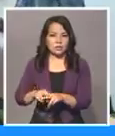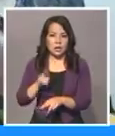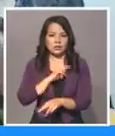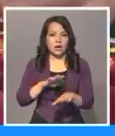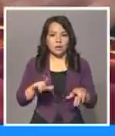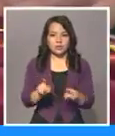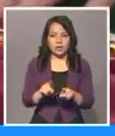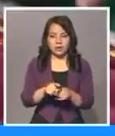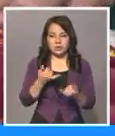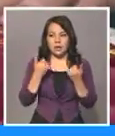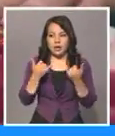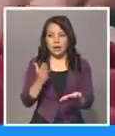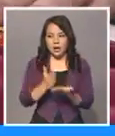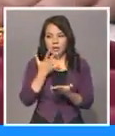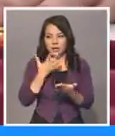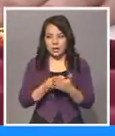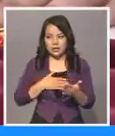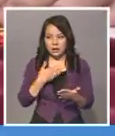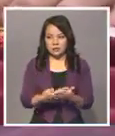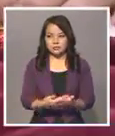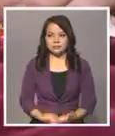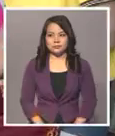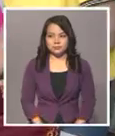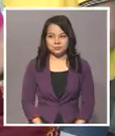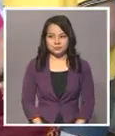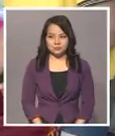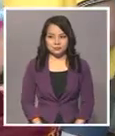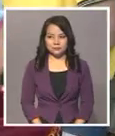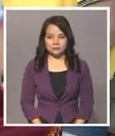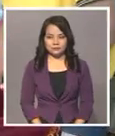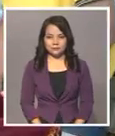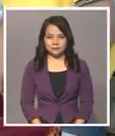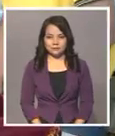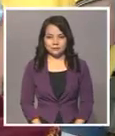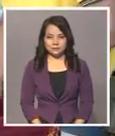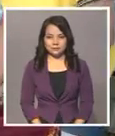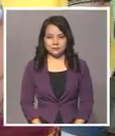кәсіпкерліктің өркендеуіне серпін беріп отыр. Сәбит Әлдебай, Елдір Байділда, Қазақстан ұлттық телеарнасы, Жамбыл облысынан.